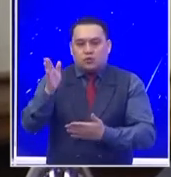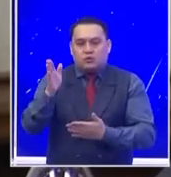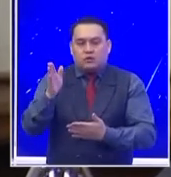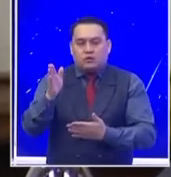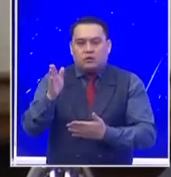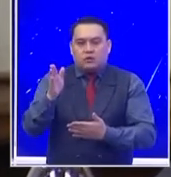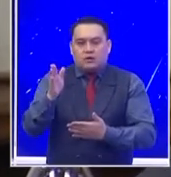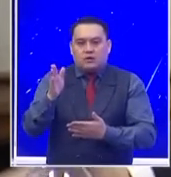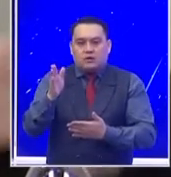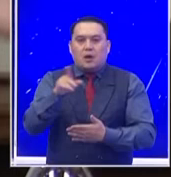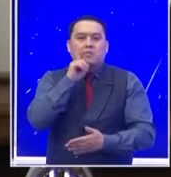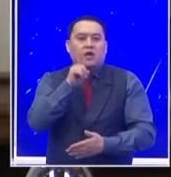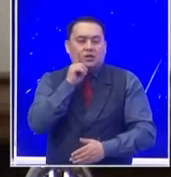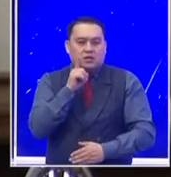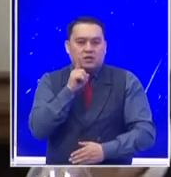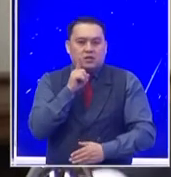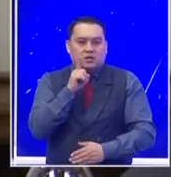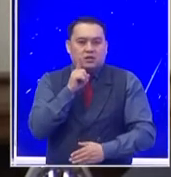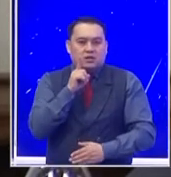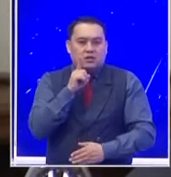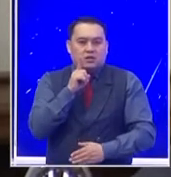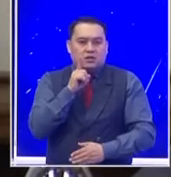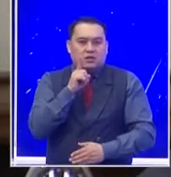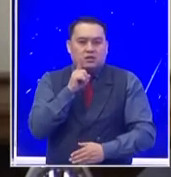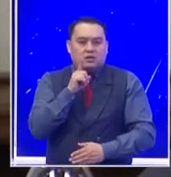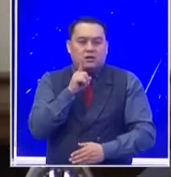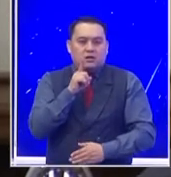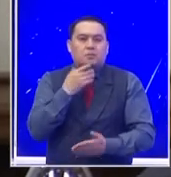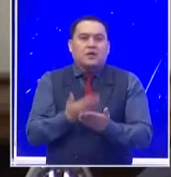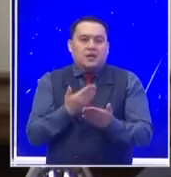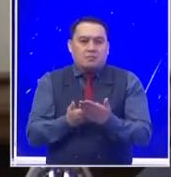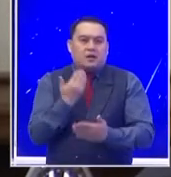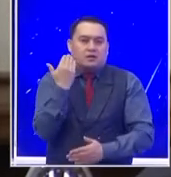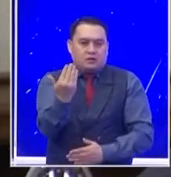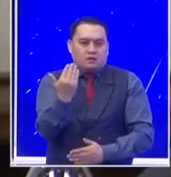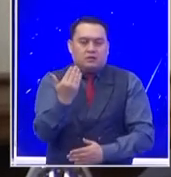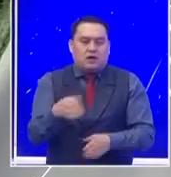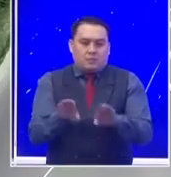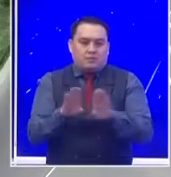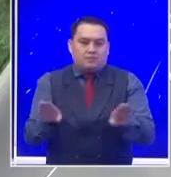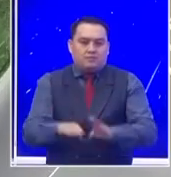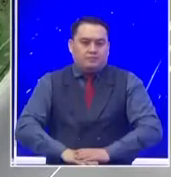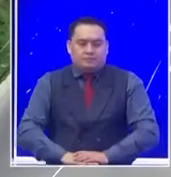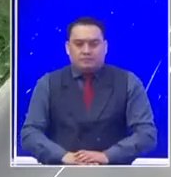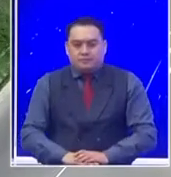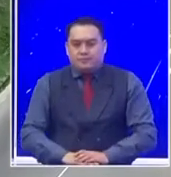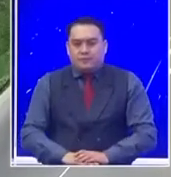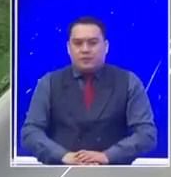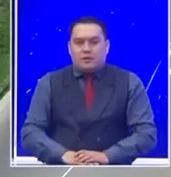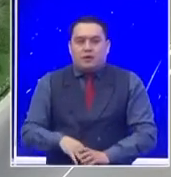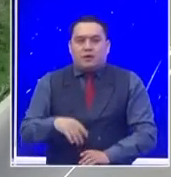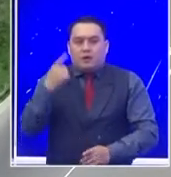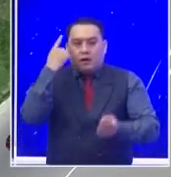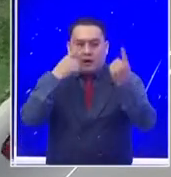вот для молодых шашек сергей пример а ведь должен быть коби балыков является